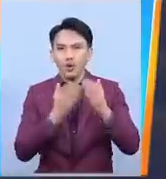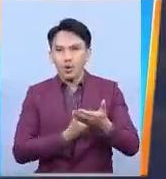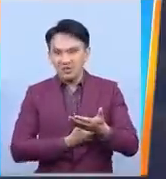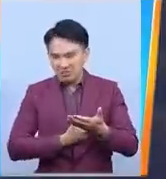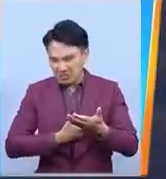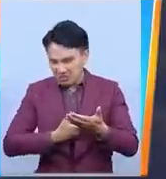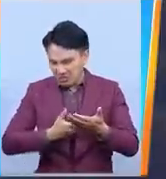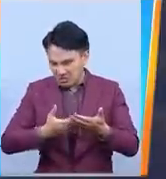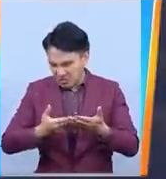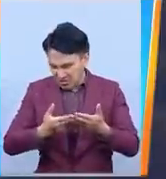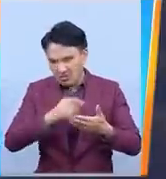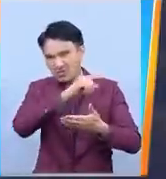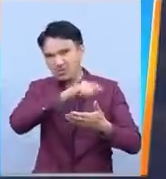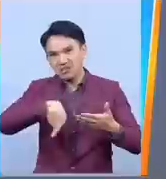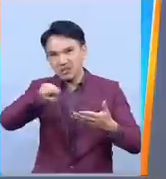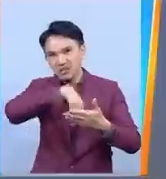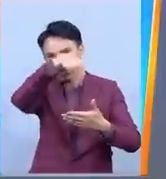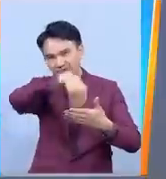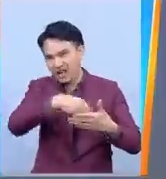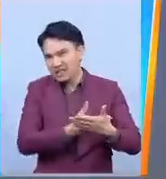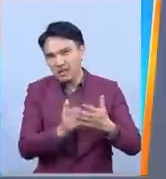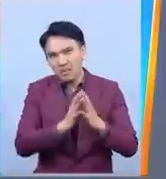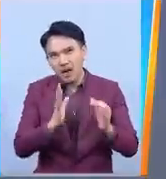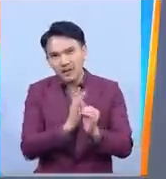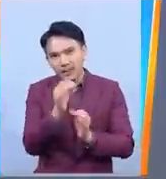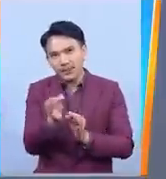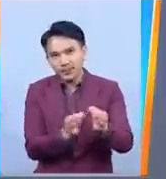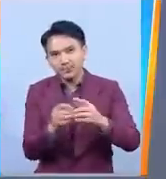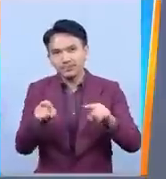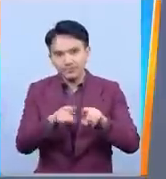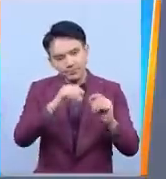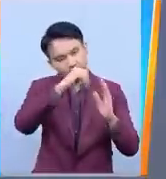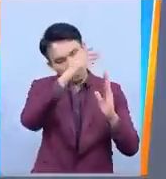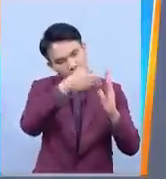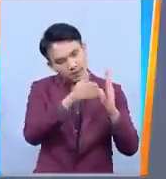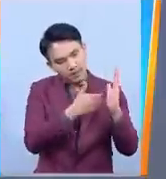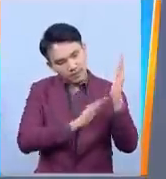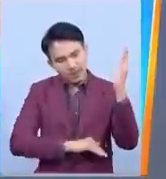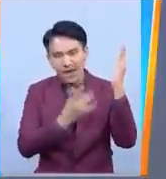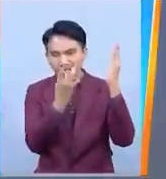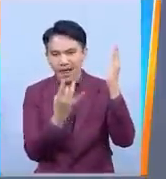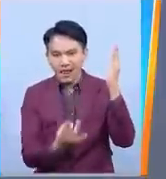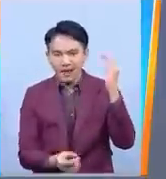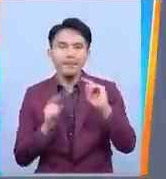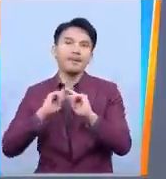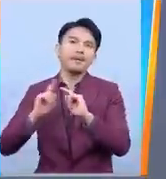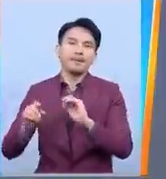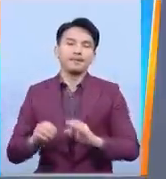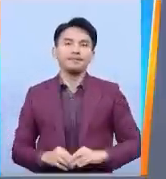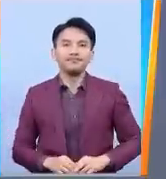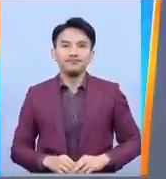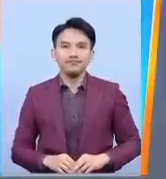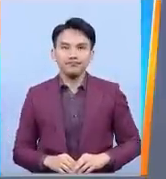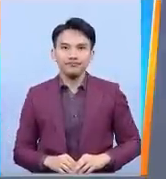ประวัติศาสตร์คุณชูวิทย์นี่ถึงขั้นแบบแจกแจงเลยนะคะภาคไหนซื้อเสียงอะไรอย่างไรนะคะเนี่ยเนี่ย